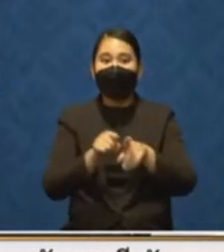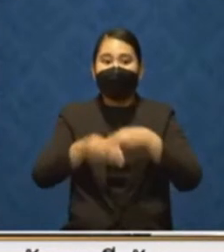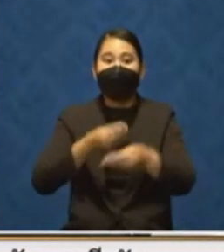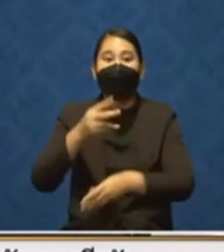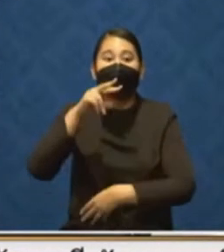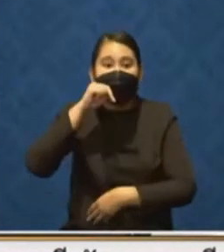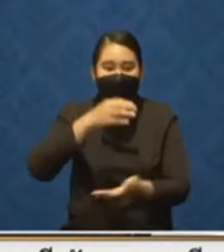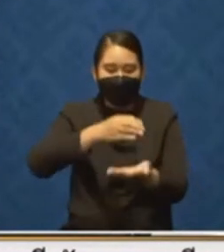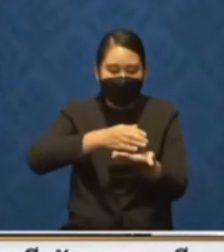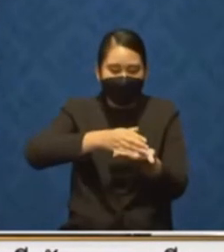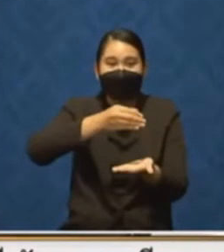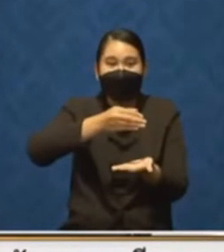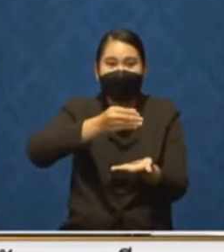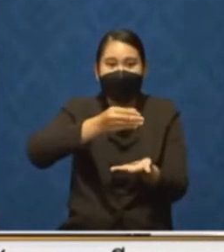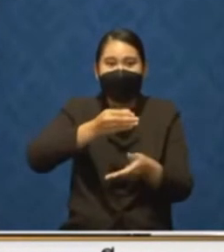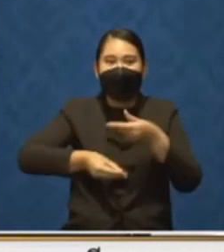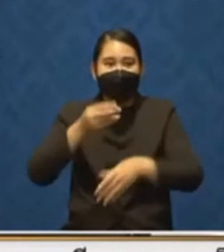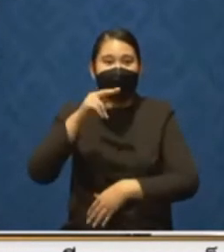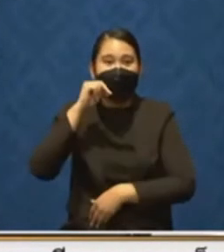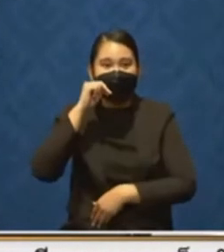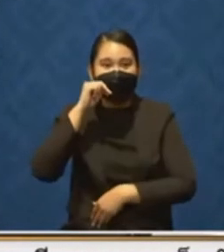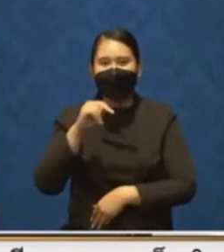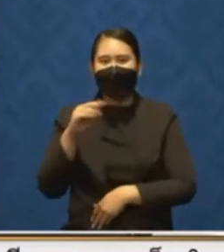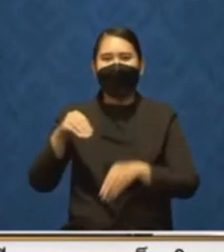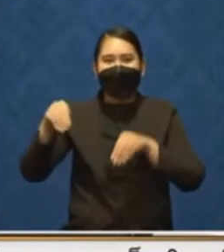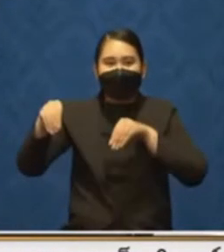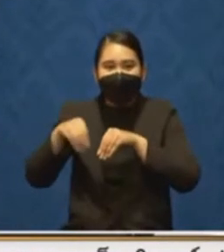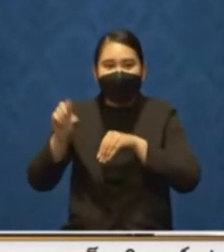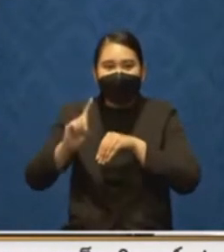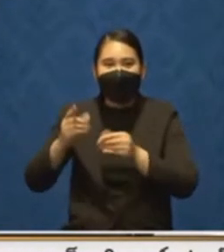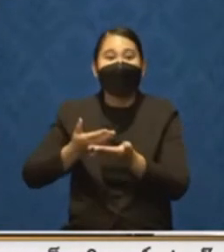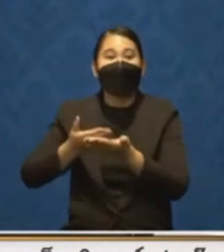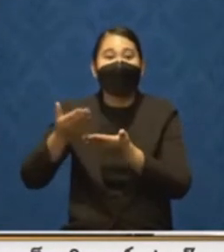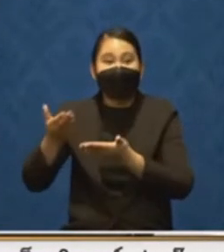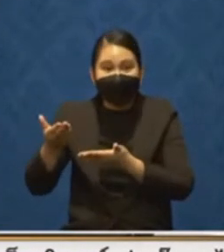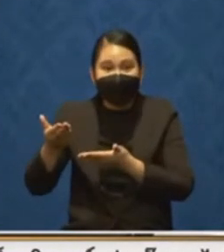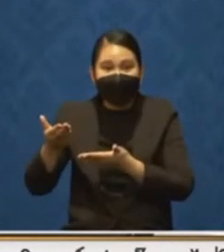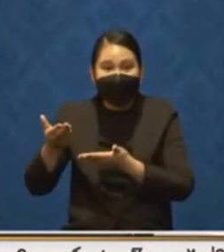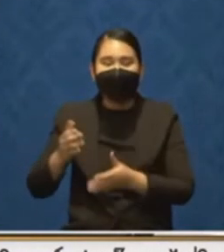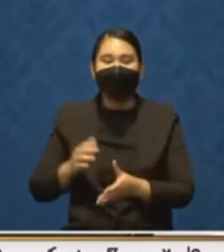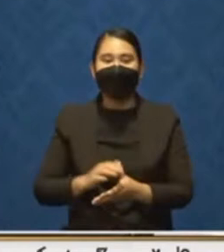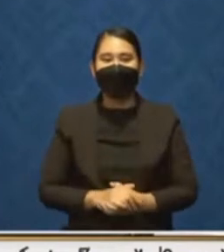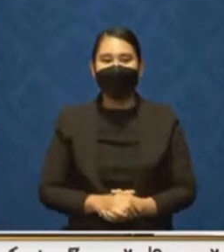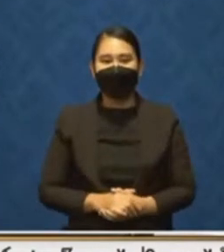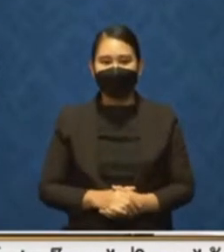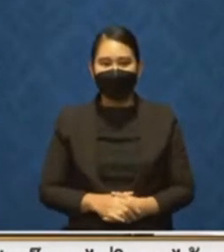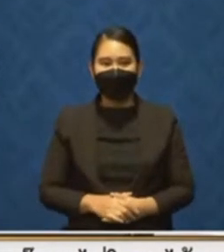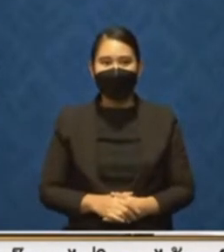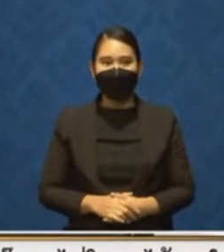แต่ละจังหวัดเขาขายกันอยู่ตรงไหนก็ซื้อตรงนั้นก็ให้สัมปทานครับ